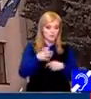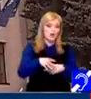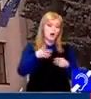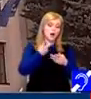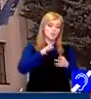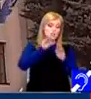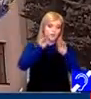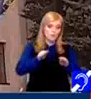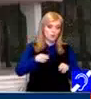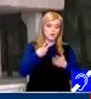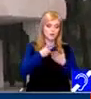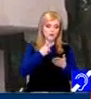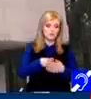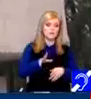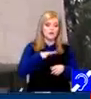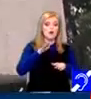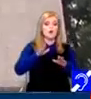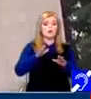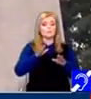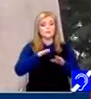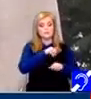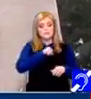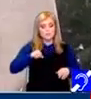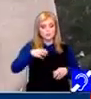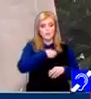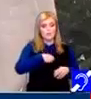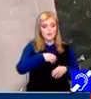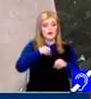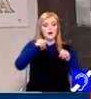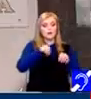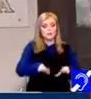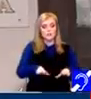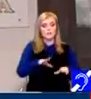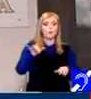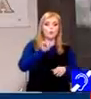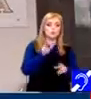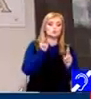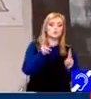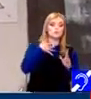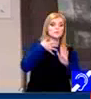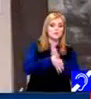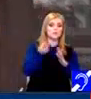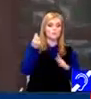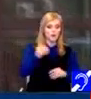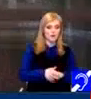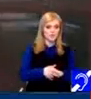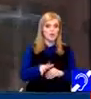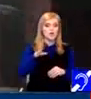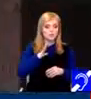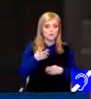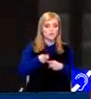parte autoritățile locale decid cum și unde se cheltuie banii din buget. Numai în jumătate din cazuri, localnicii au fost invitați